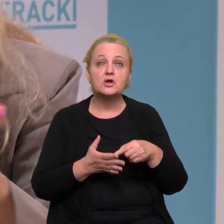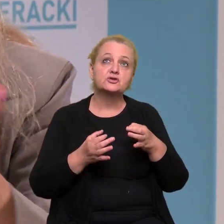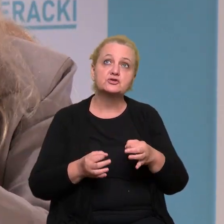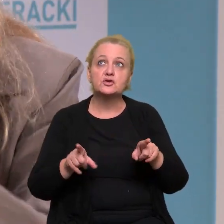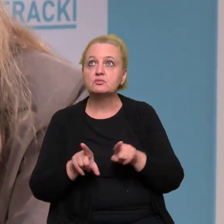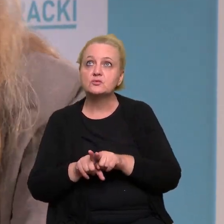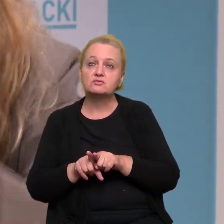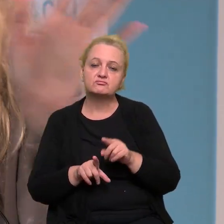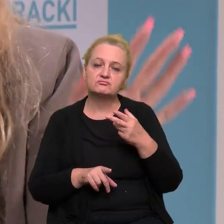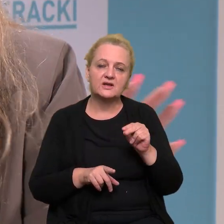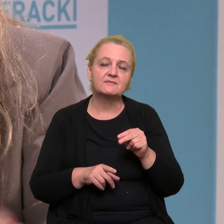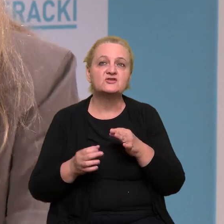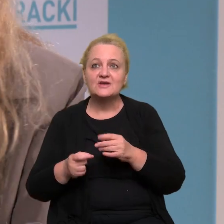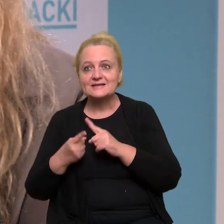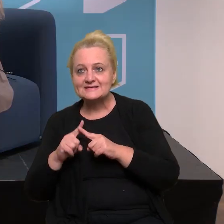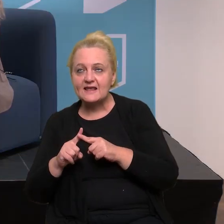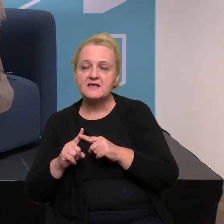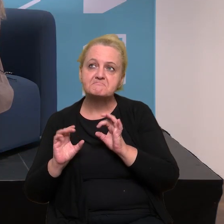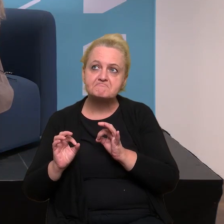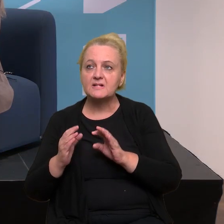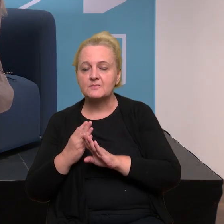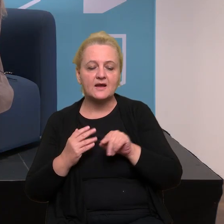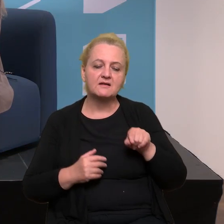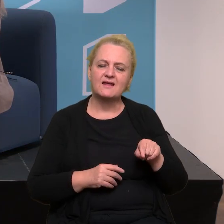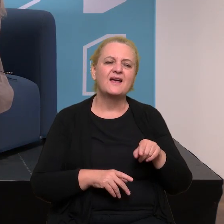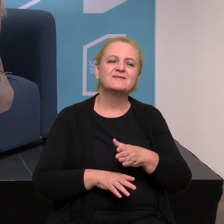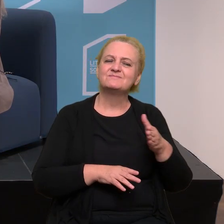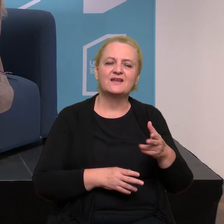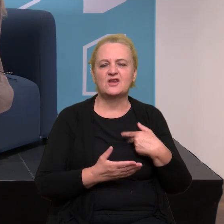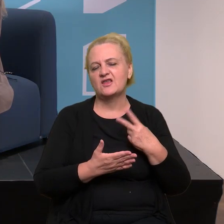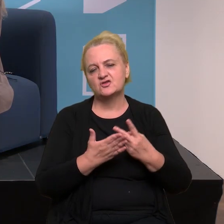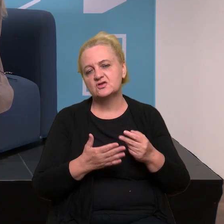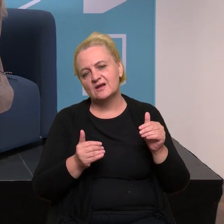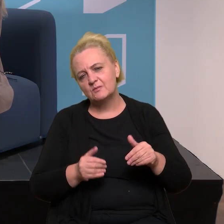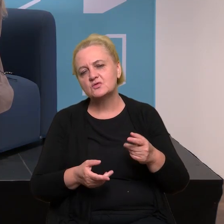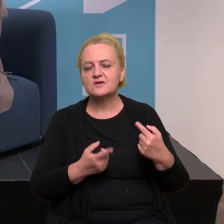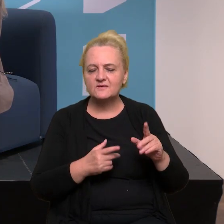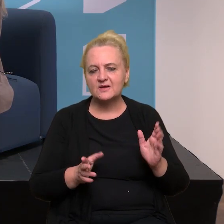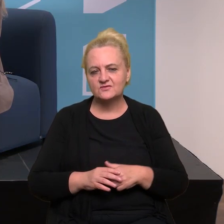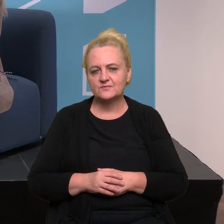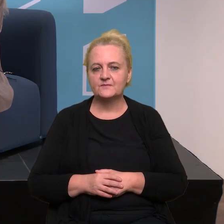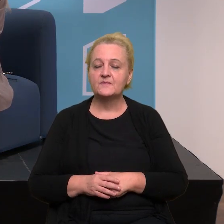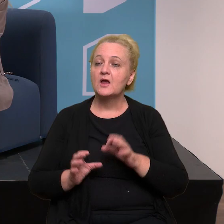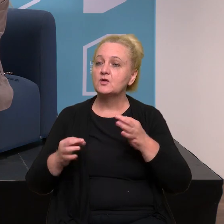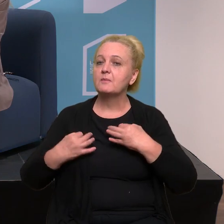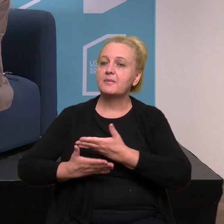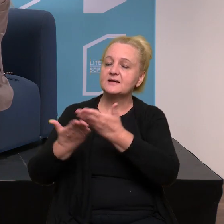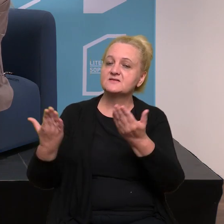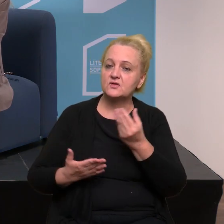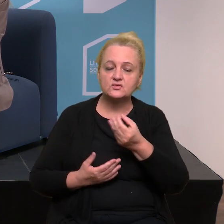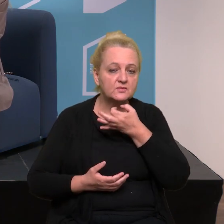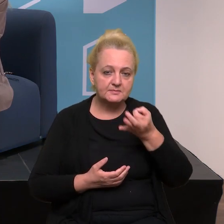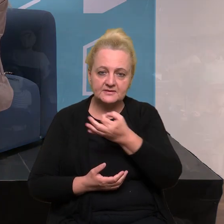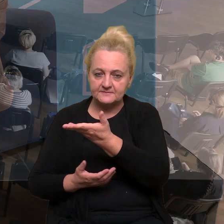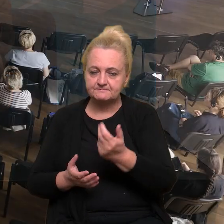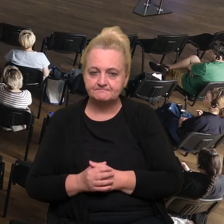dzisiaj jest sensowne. No ja jej nie czytam, ale można ją wymienić. Czy ktoś z Państwa ma jeszcze